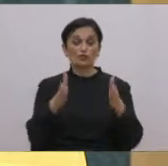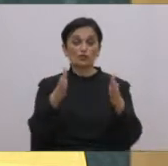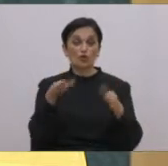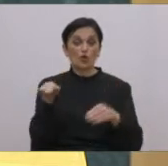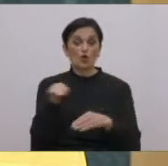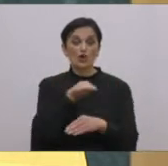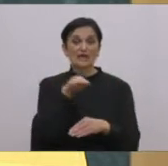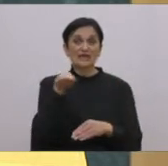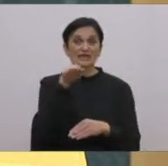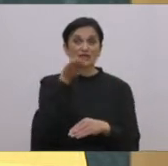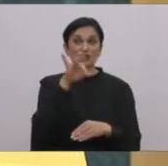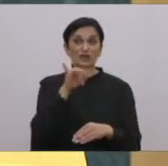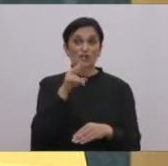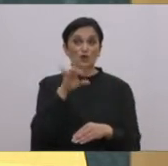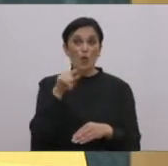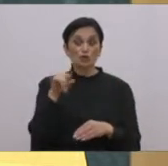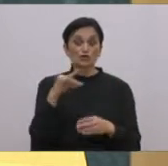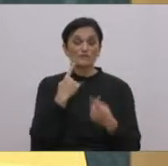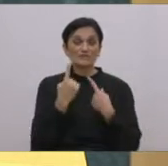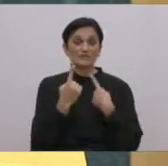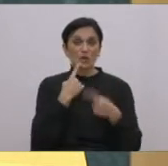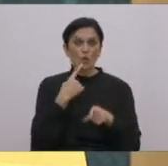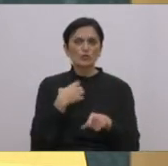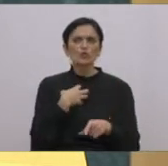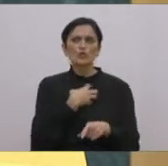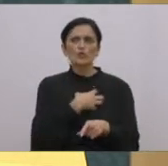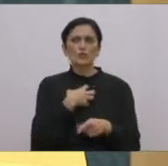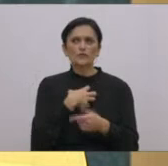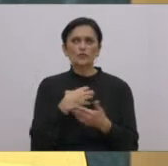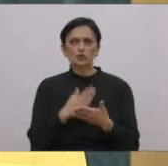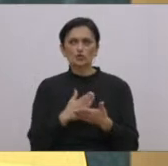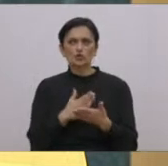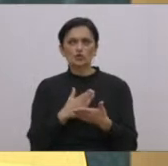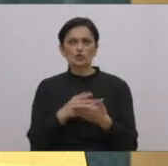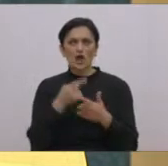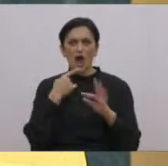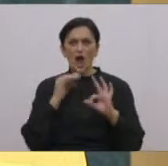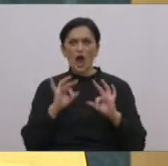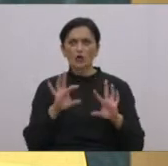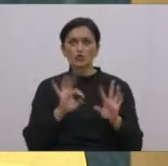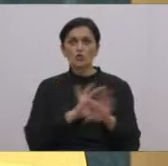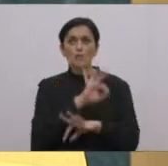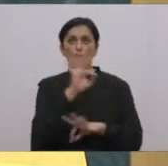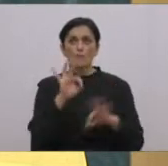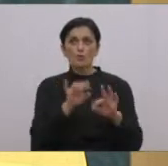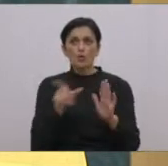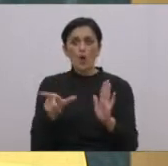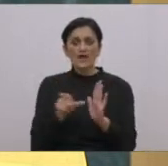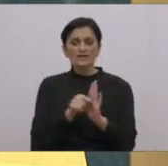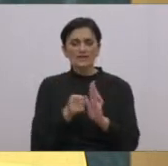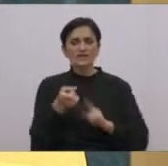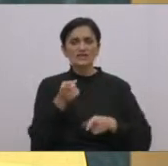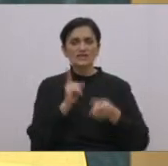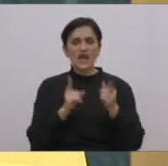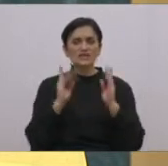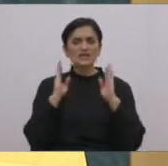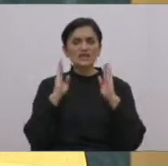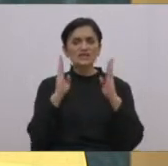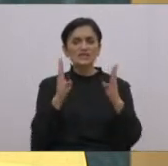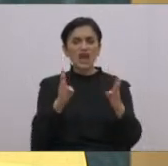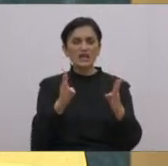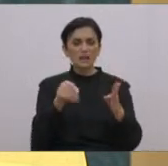რიკოძე საუბრობთ, უმნიშვნელოვანესია აღინიშნოს, რომ პროექტებთან ერთად რეალურად ასევე დერეფნის